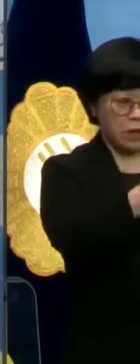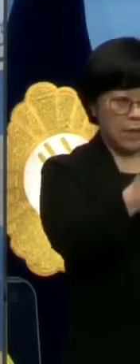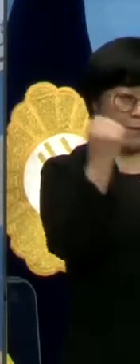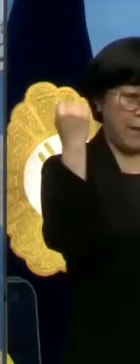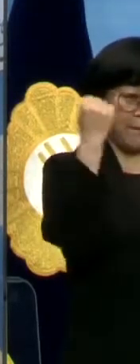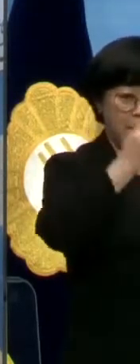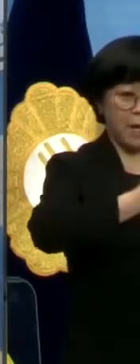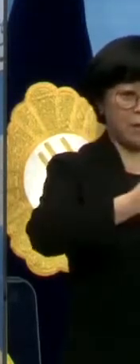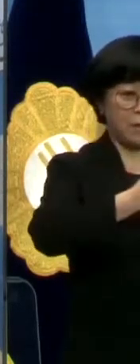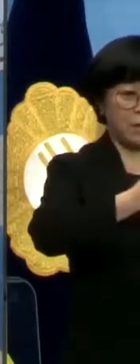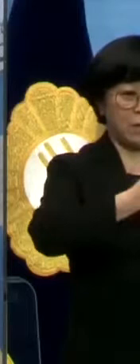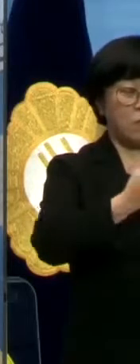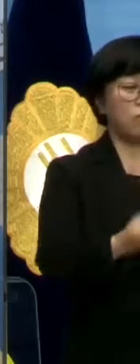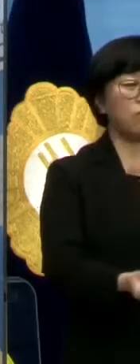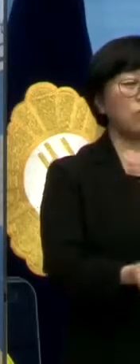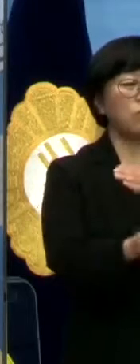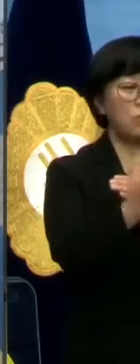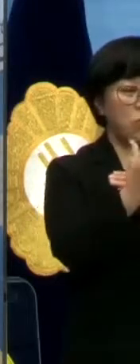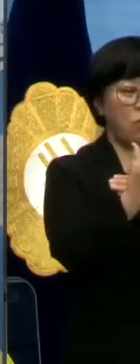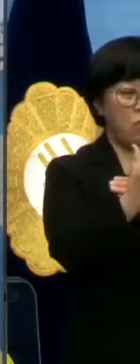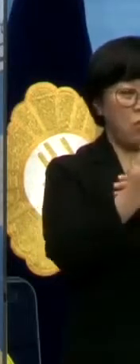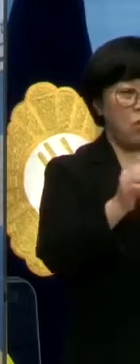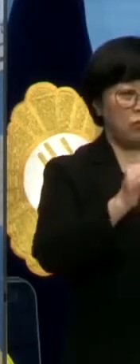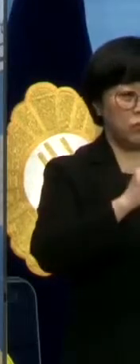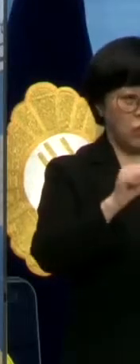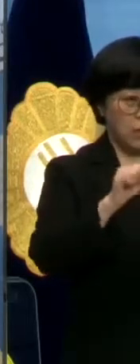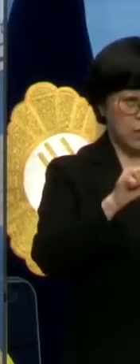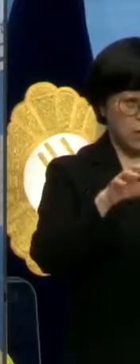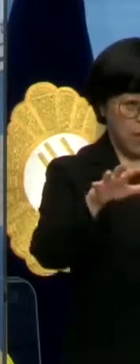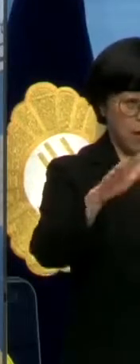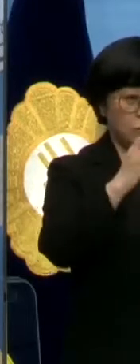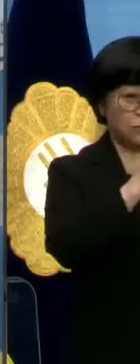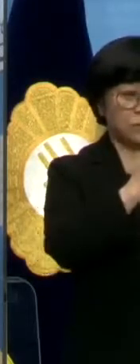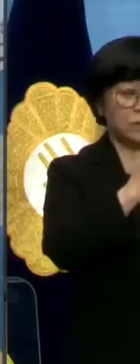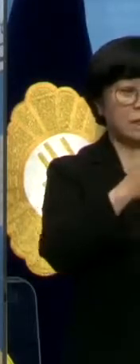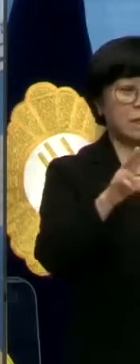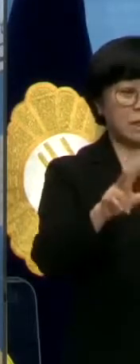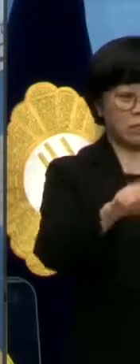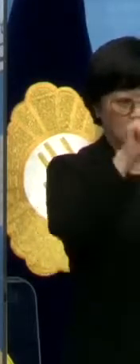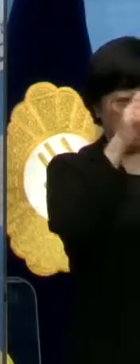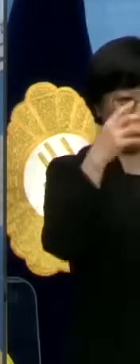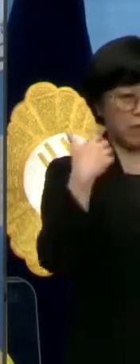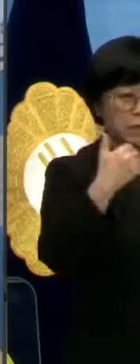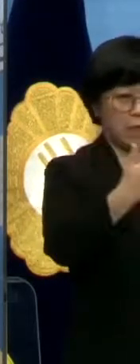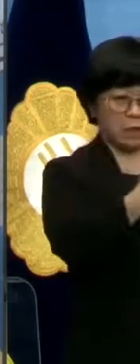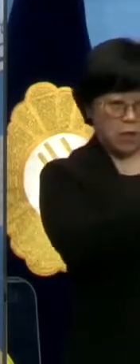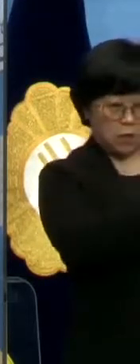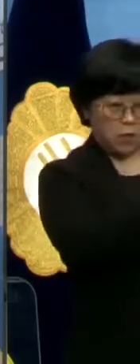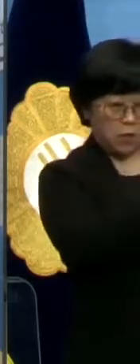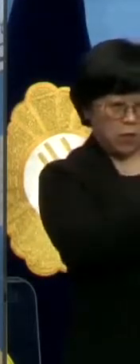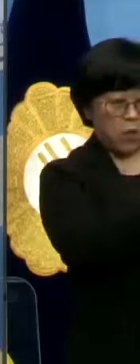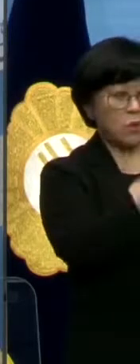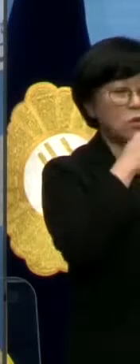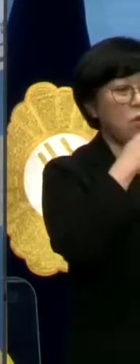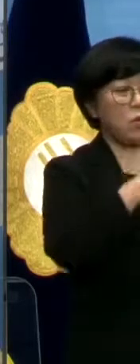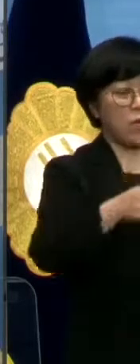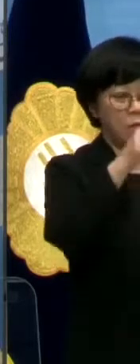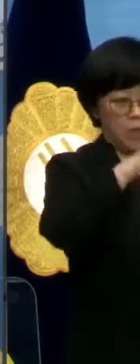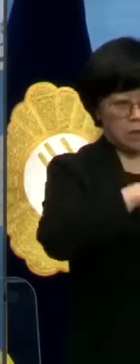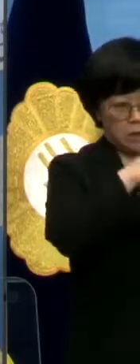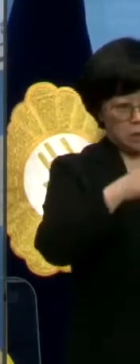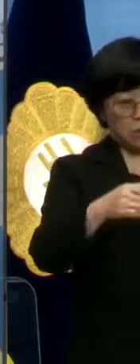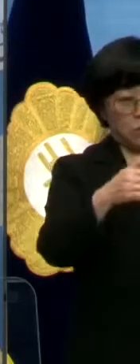반발하며 불복운동까지 확산되고 있고 심지어는 정부를 상대로 한 손해배상